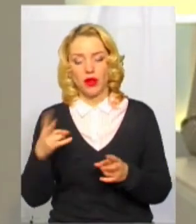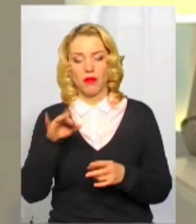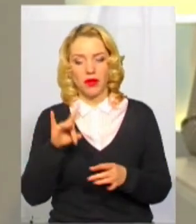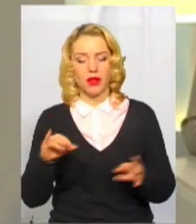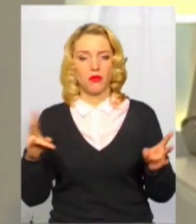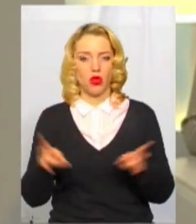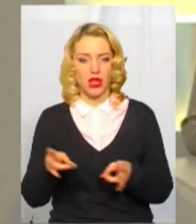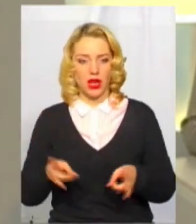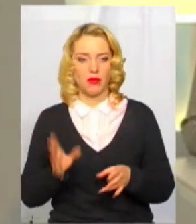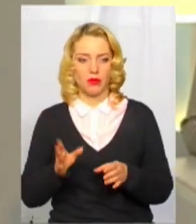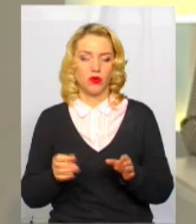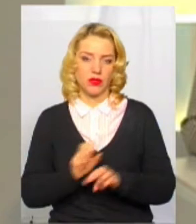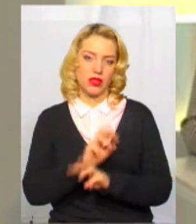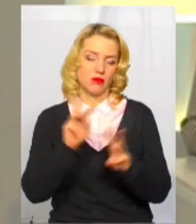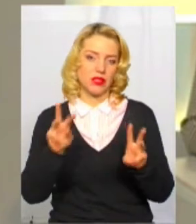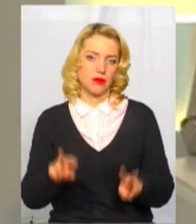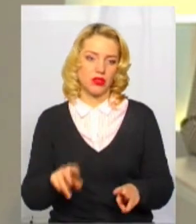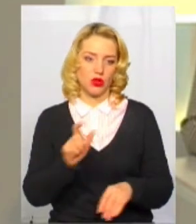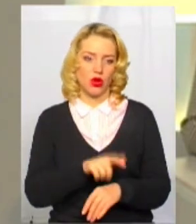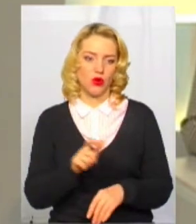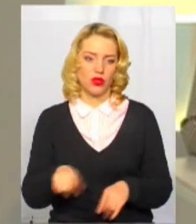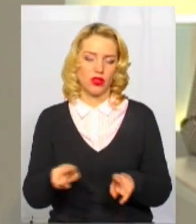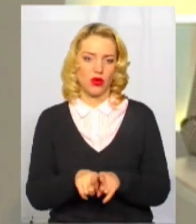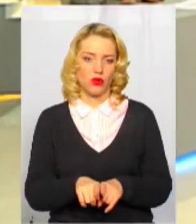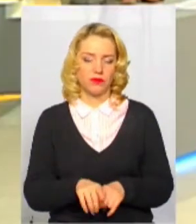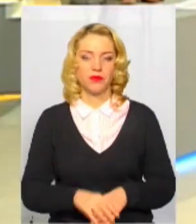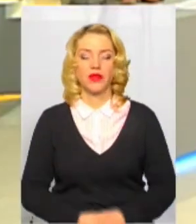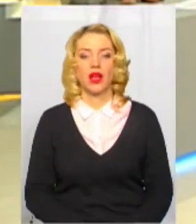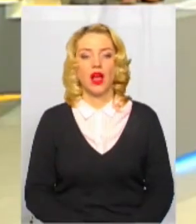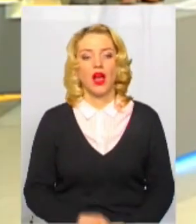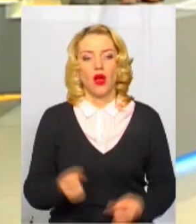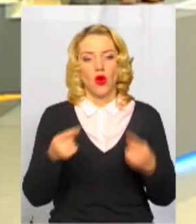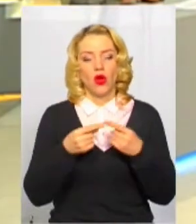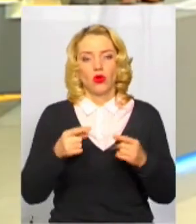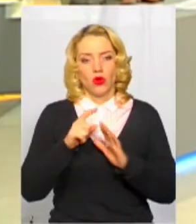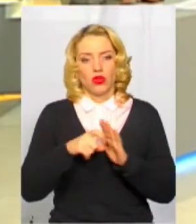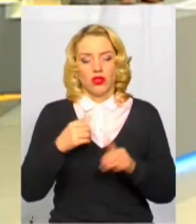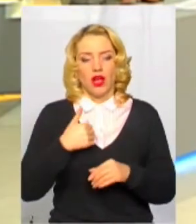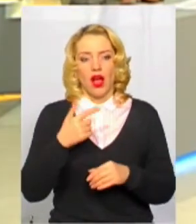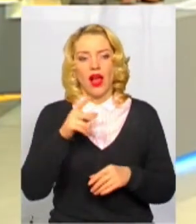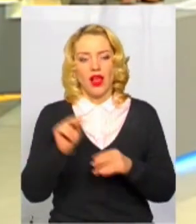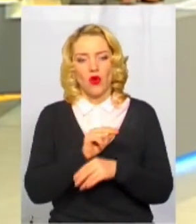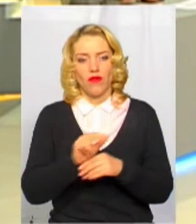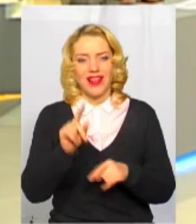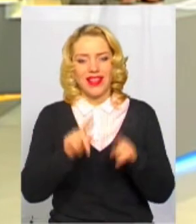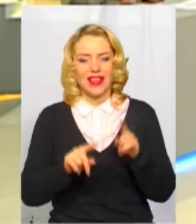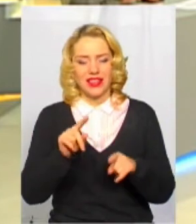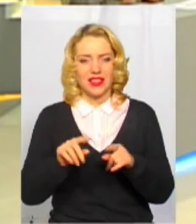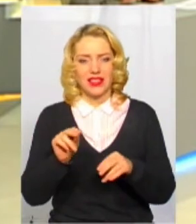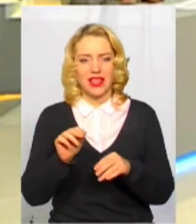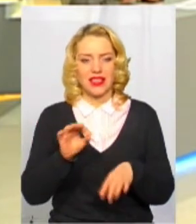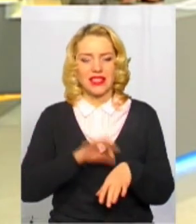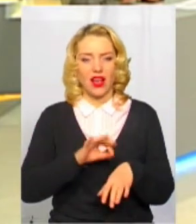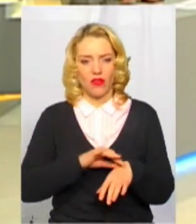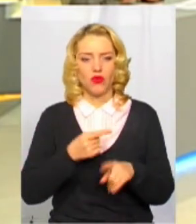ми забезпечимо людям таку. І ще уточнення, а от лікування рідкісних захворювань, воно сюди ж включається, в